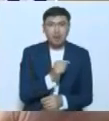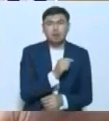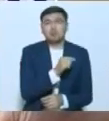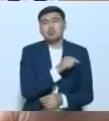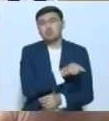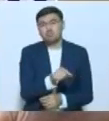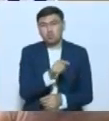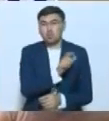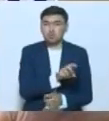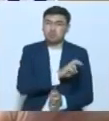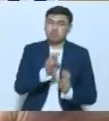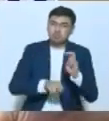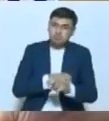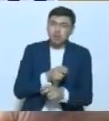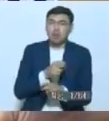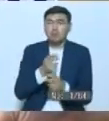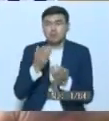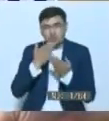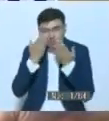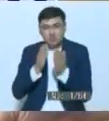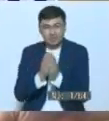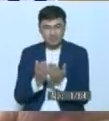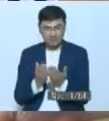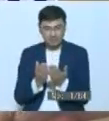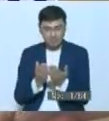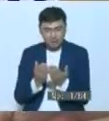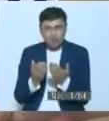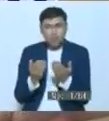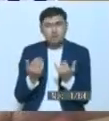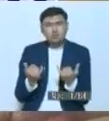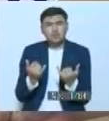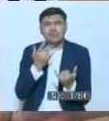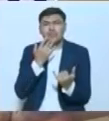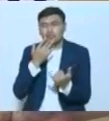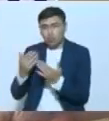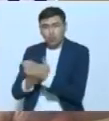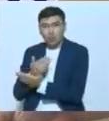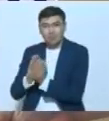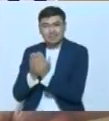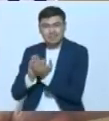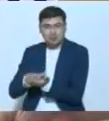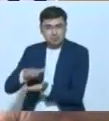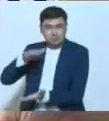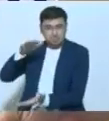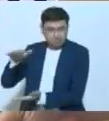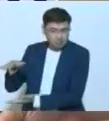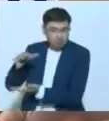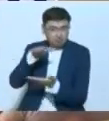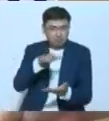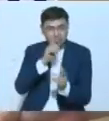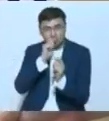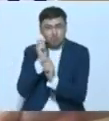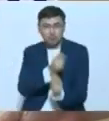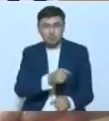ауыл оқырмандарына арналған негізгі осы бүгінгі кітаптарды сыйға тартып, бүгін сыйға тартып отыр.